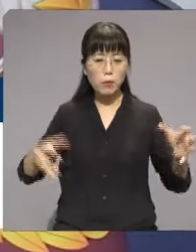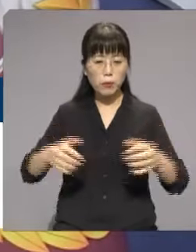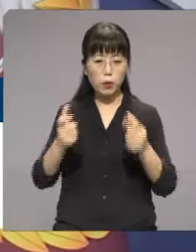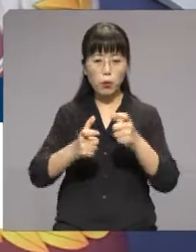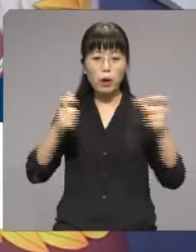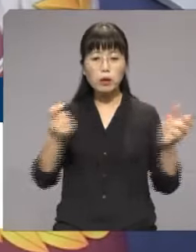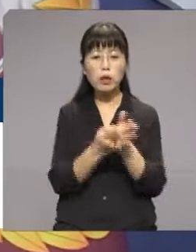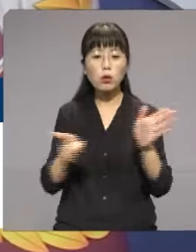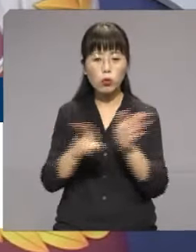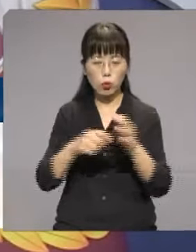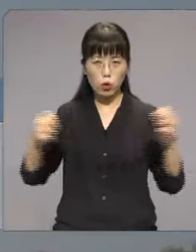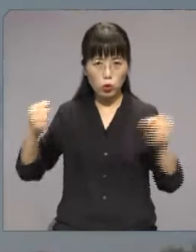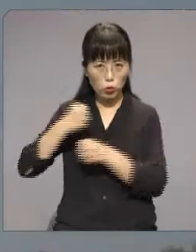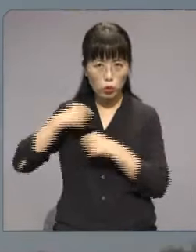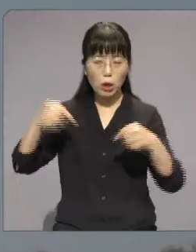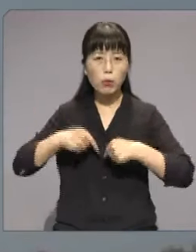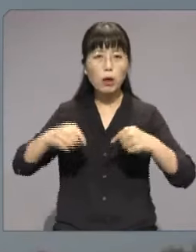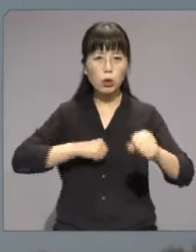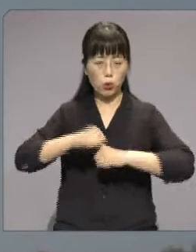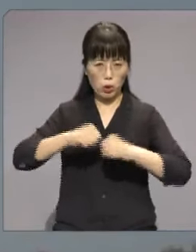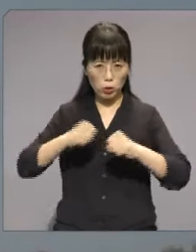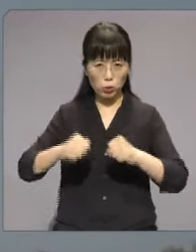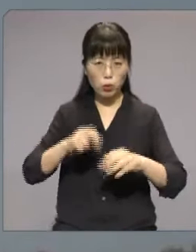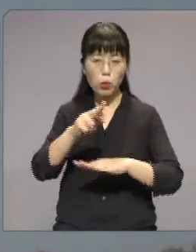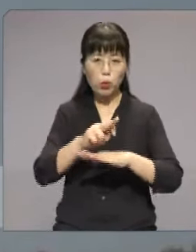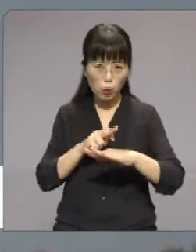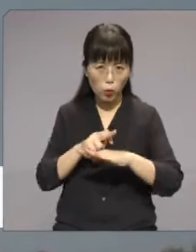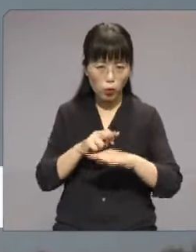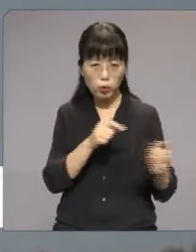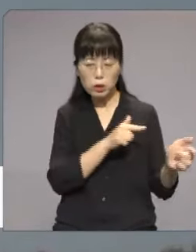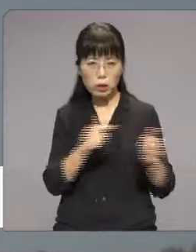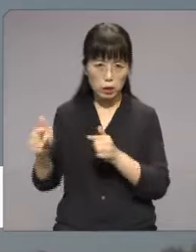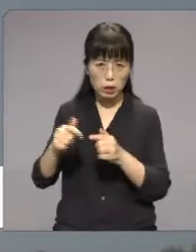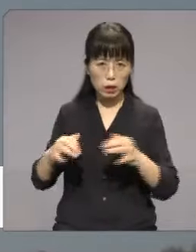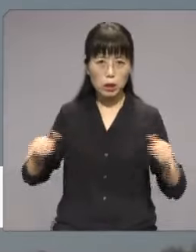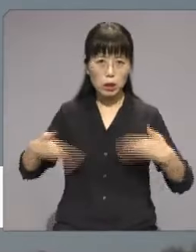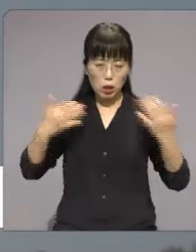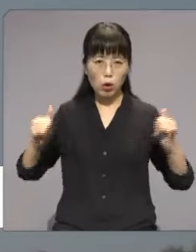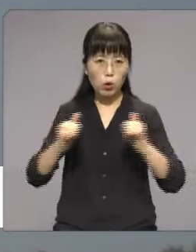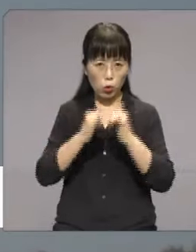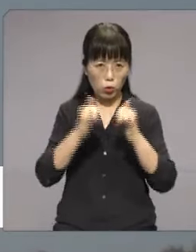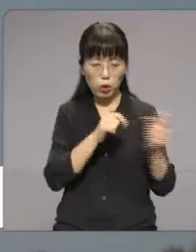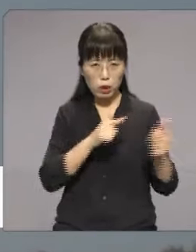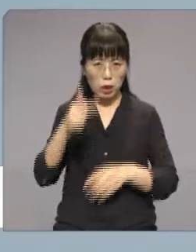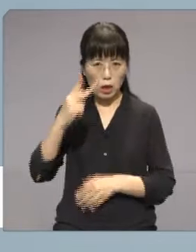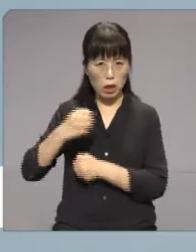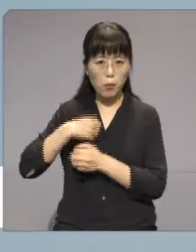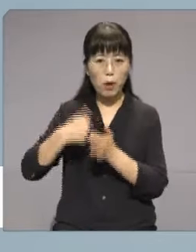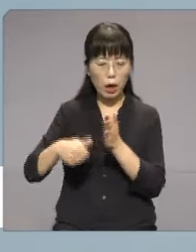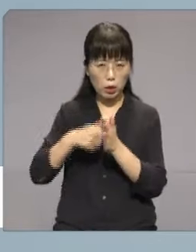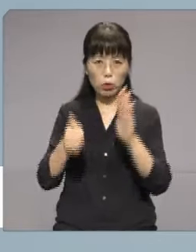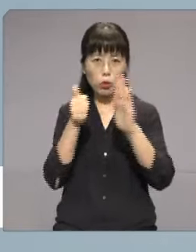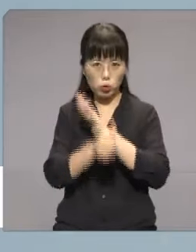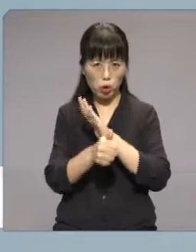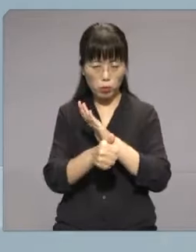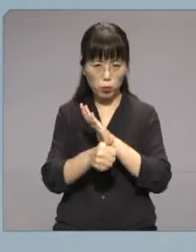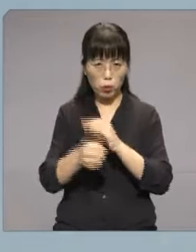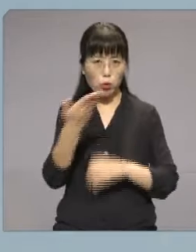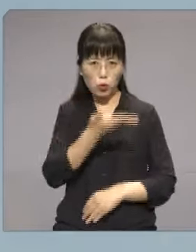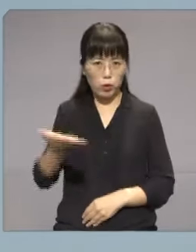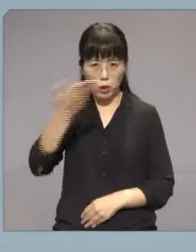위한 군사외교활동을 자주포와 전차, 경공격기에 이은 K-방산 대표주자로 부상할